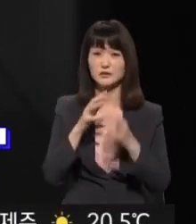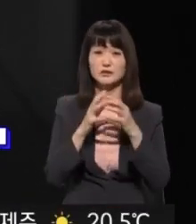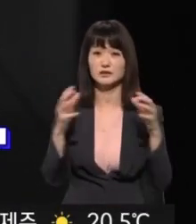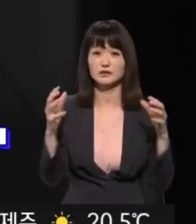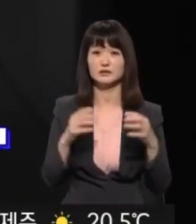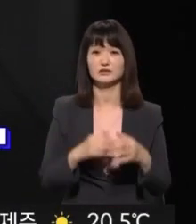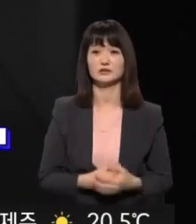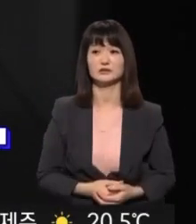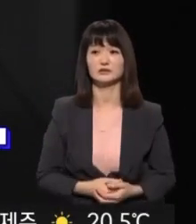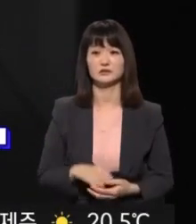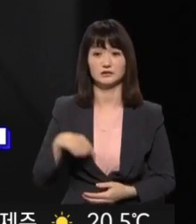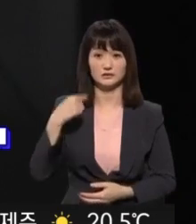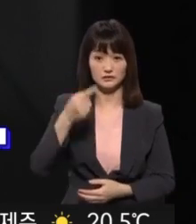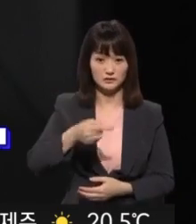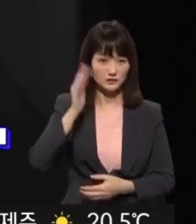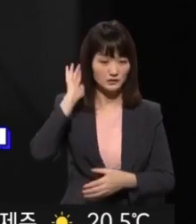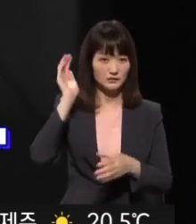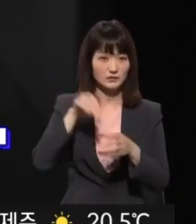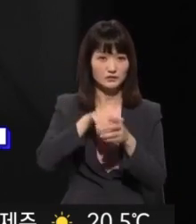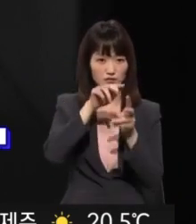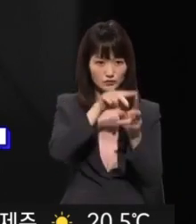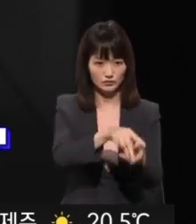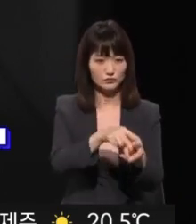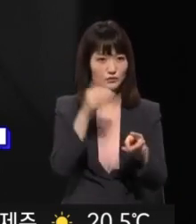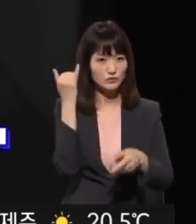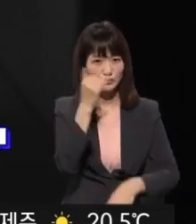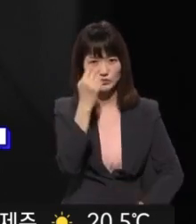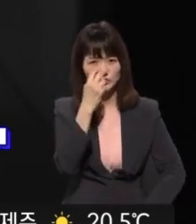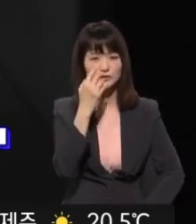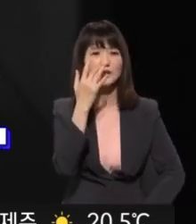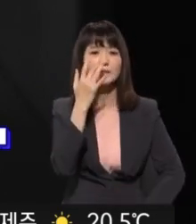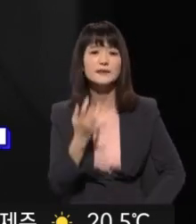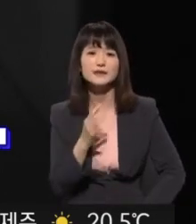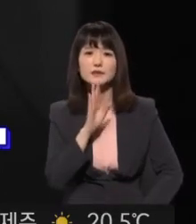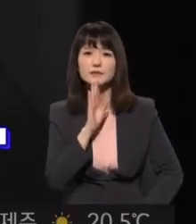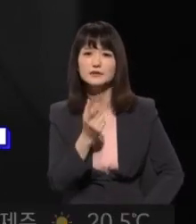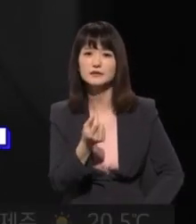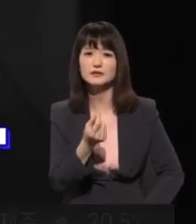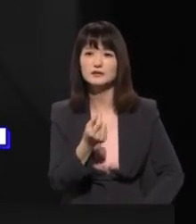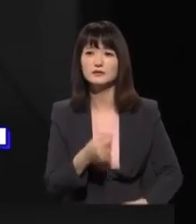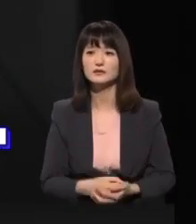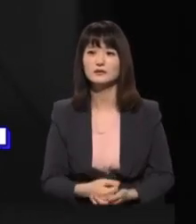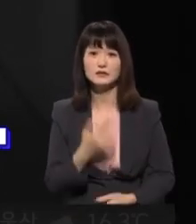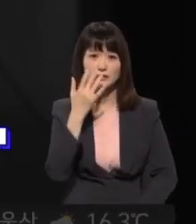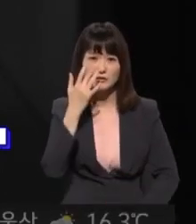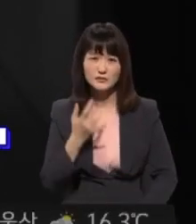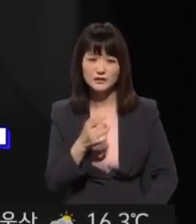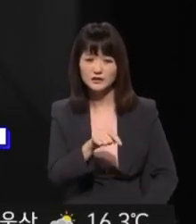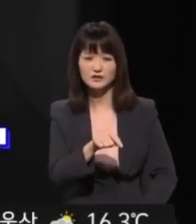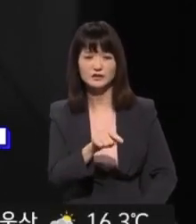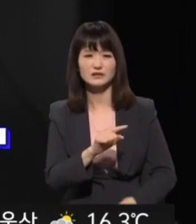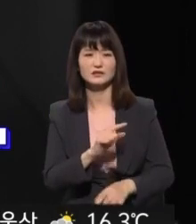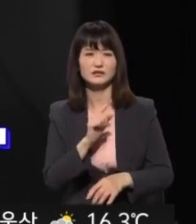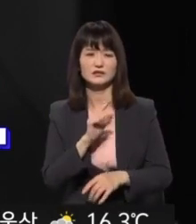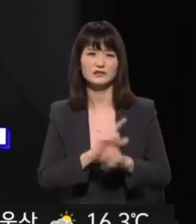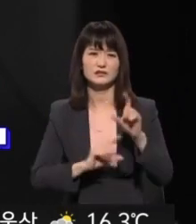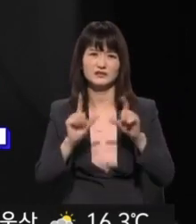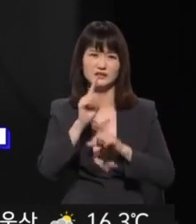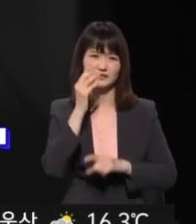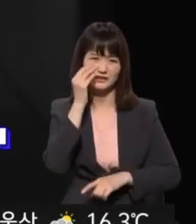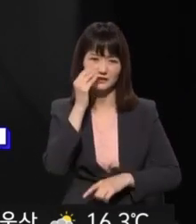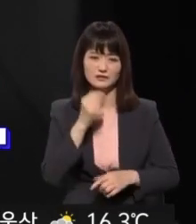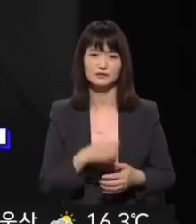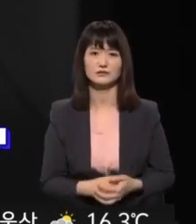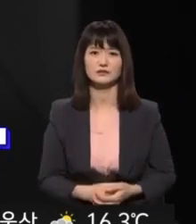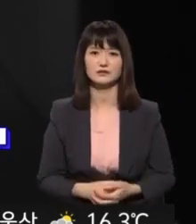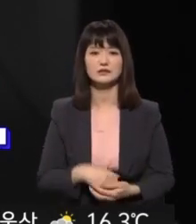있었잖아요. 차기 대선 뭐 순위에 여론조사에 네. 빼달라고 해야 맞는 거 아니냐 그랬더니 빼달라고 하는 게 더 호들갑이다 이런 말도 했는데 그냥